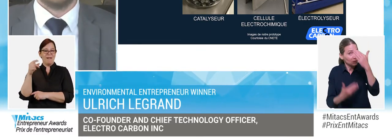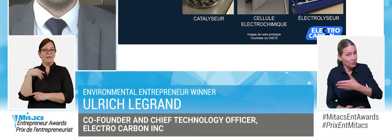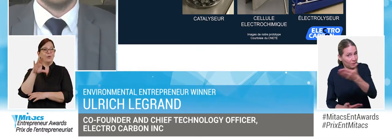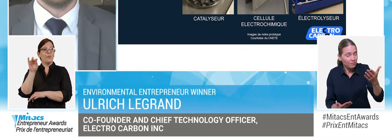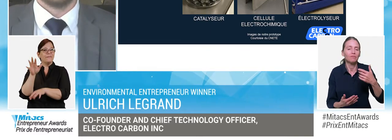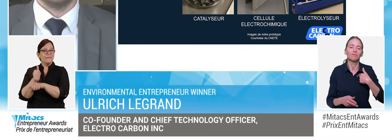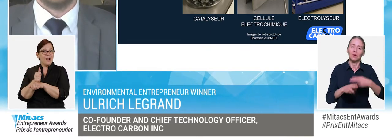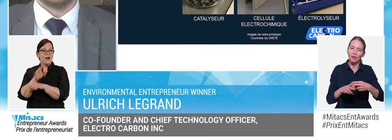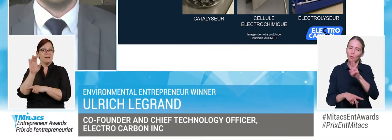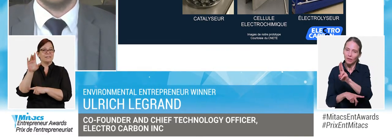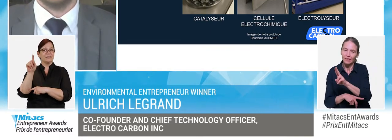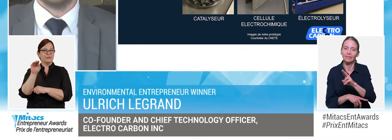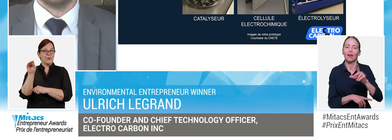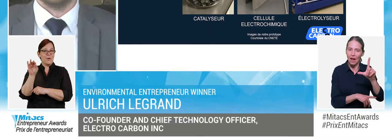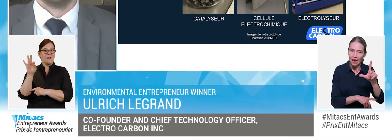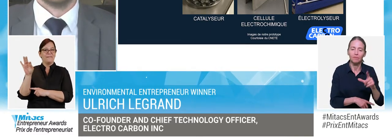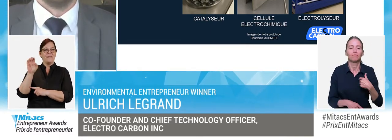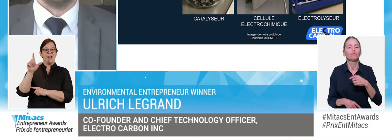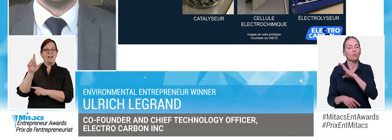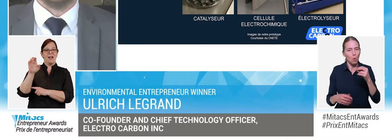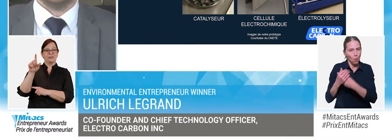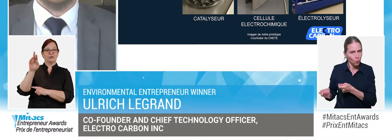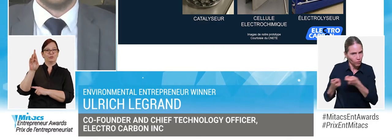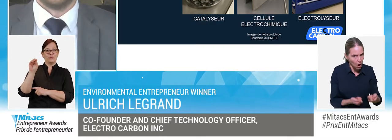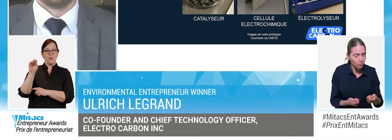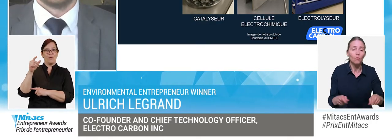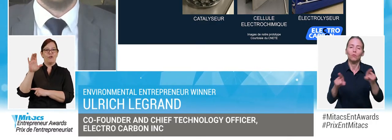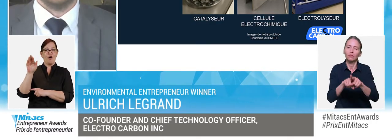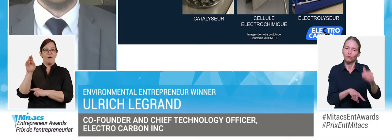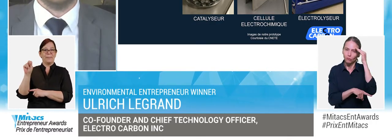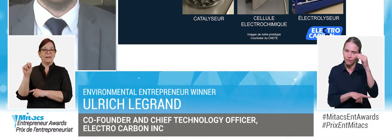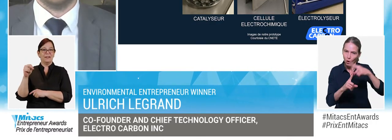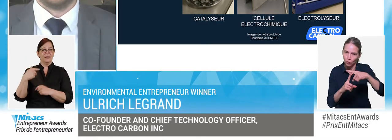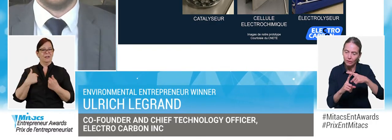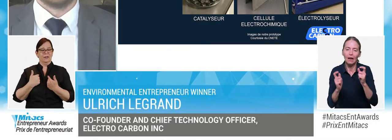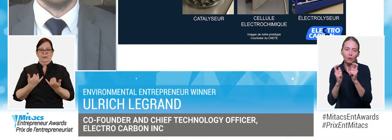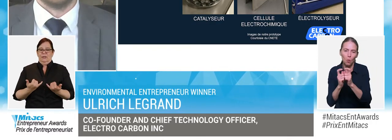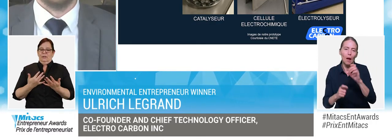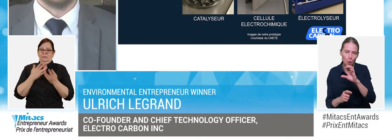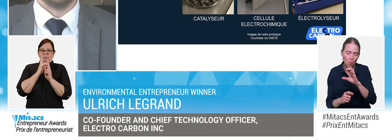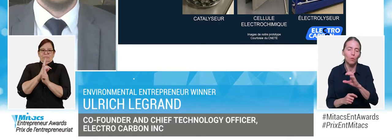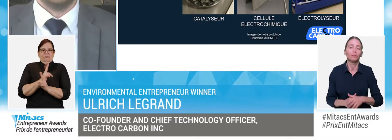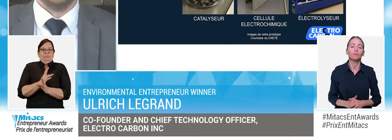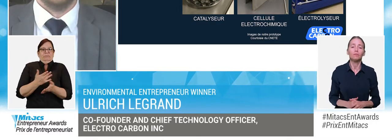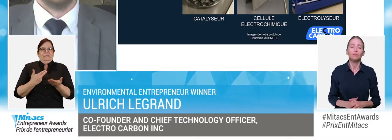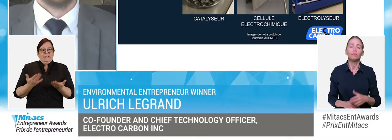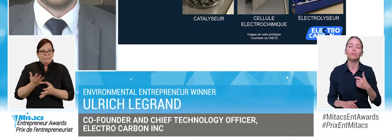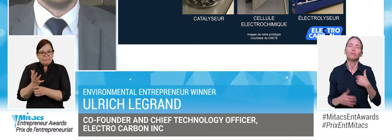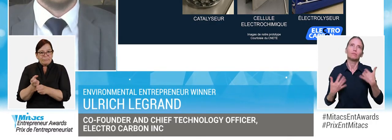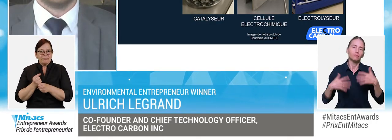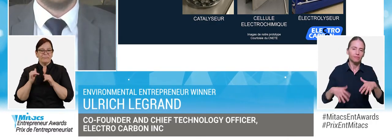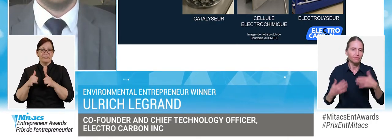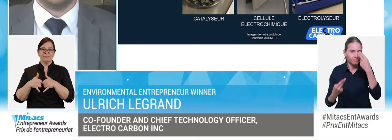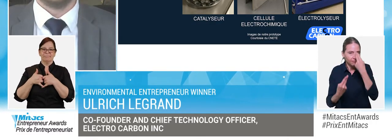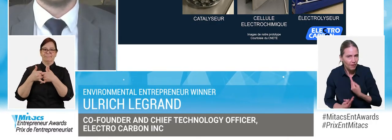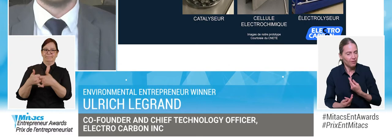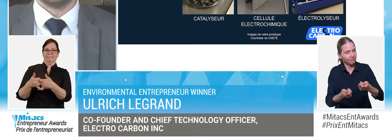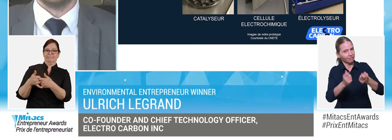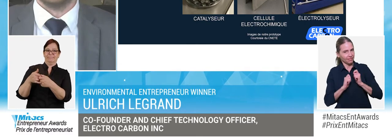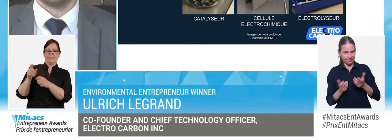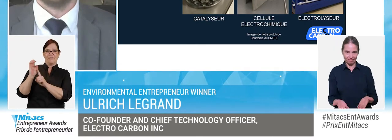les trois composantes de notre technologie que sont catalyseur, qui vient aider à la réaction de conversion du CO2, la